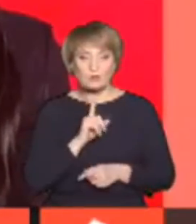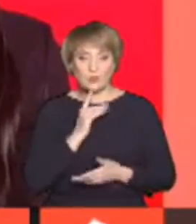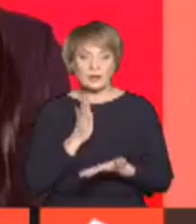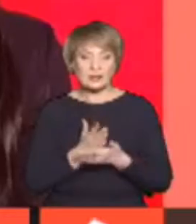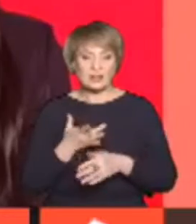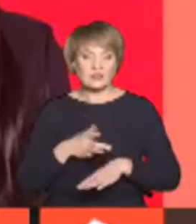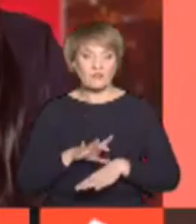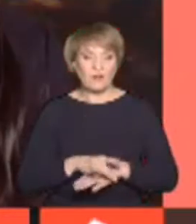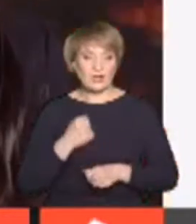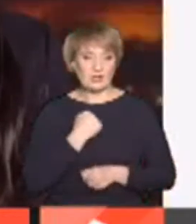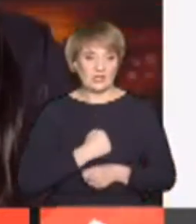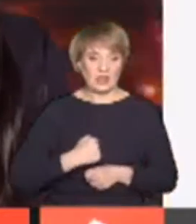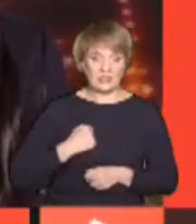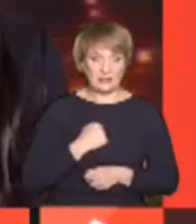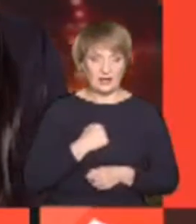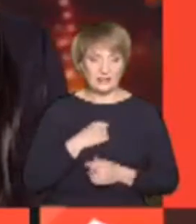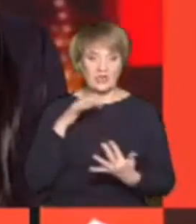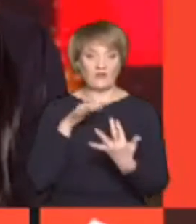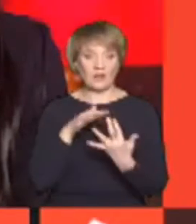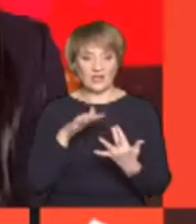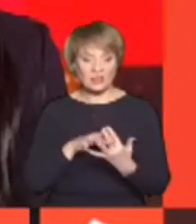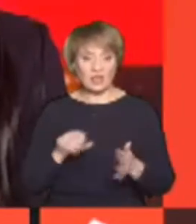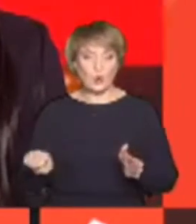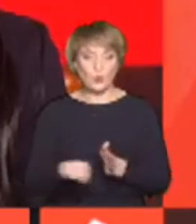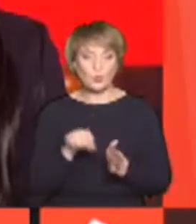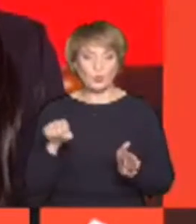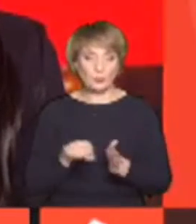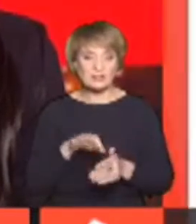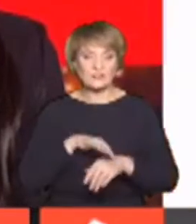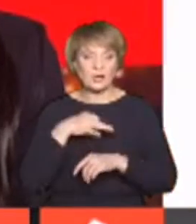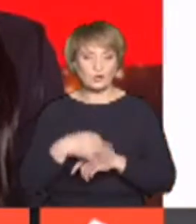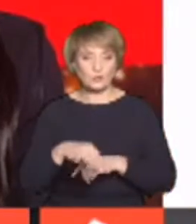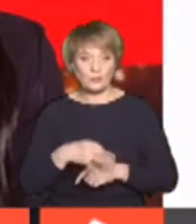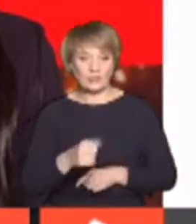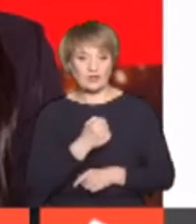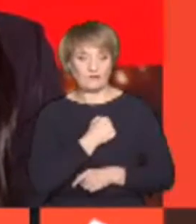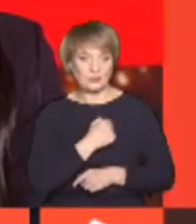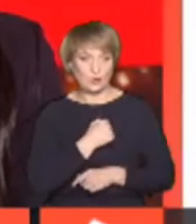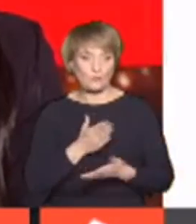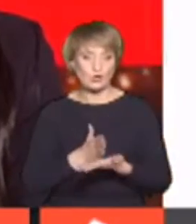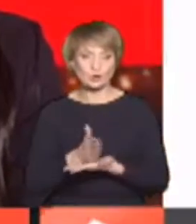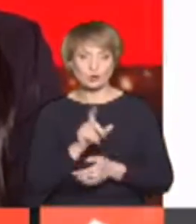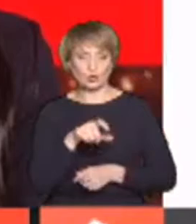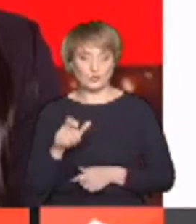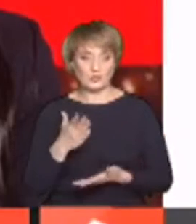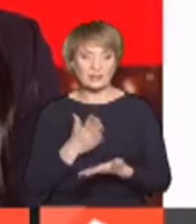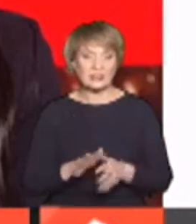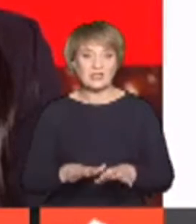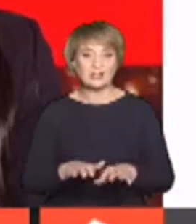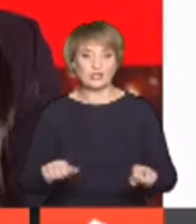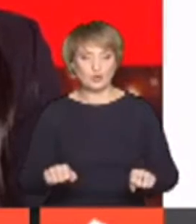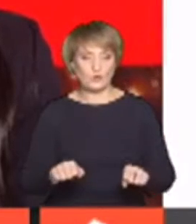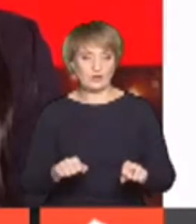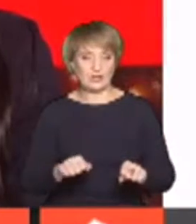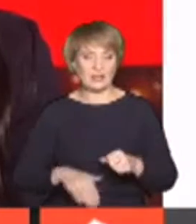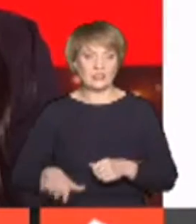факт агресії, війна, вбивства і катування наших військовослужбовців, поки є анексовані території,